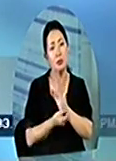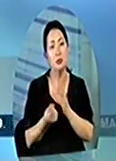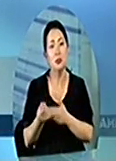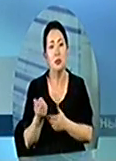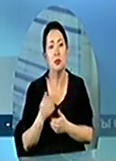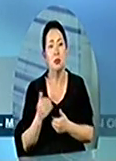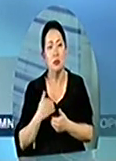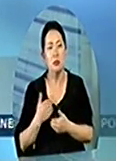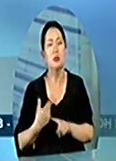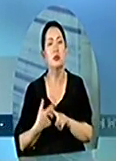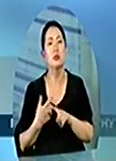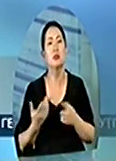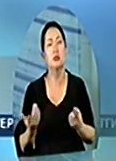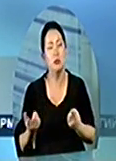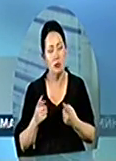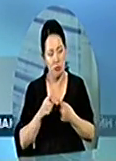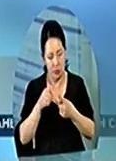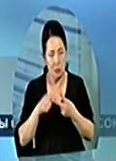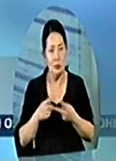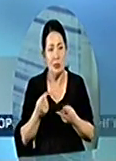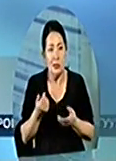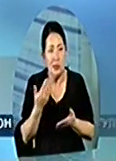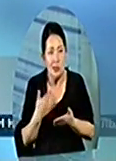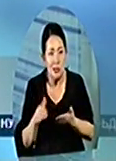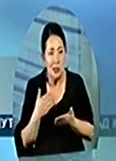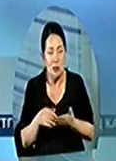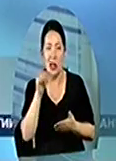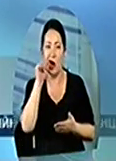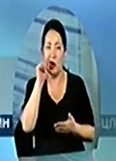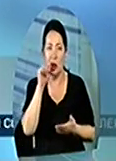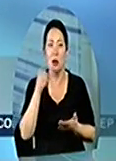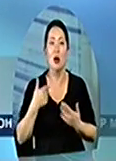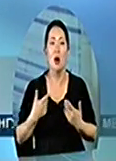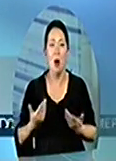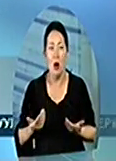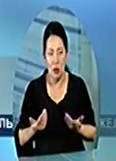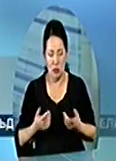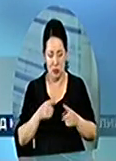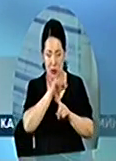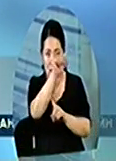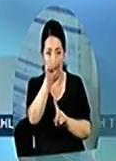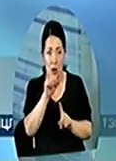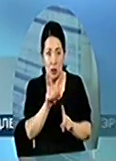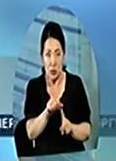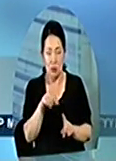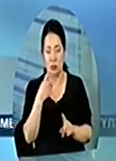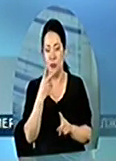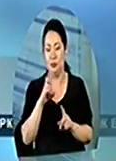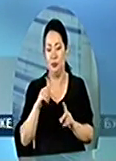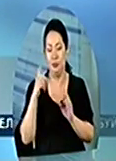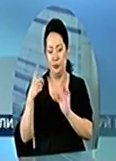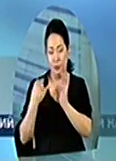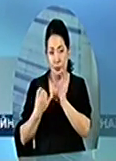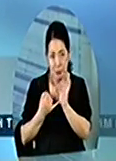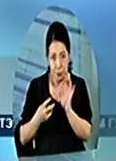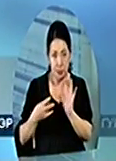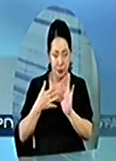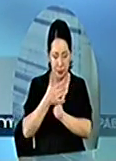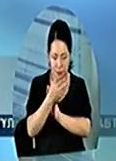вэ? Төсвийнхаа зарлагыг яаж өнөөдөр бид нар багасгах вэ гэдэг энэ одоо асуулыг 2016 оны төсвийн тодтголд оруулж ирэхгүй